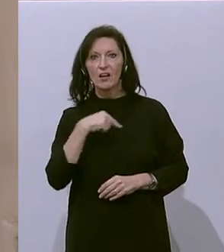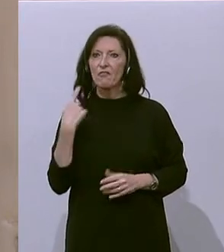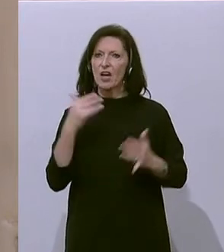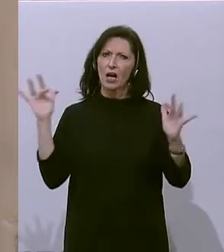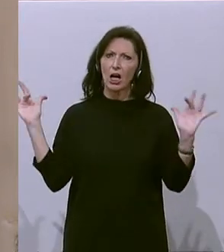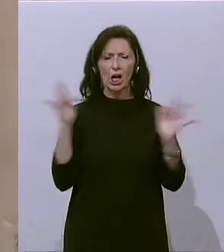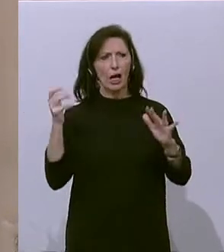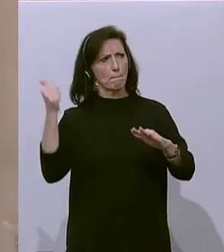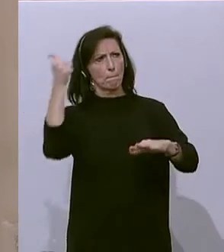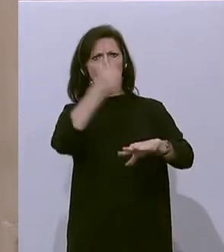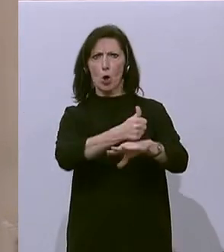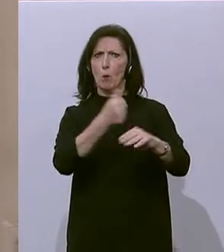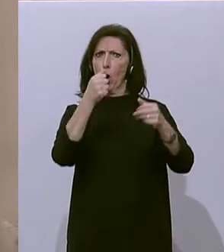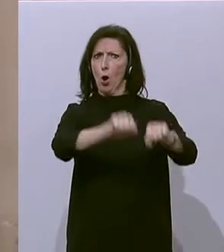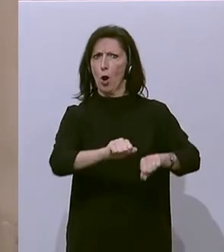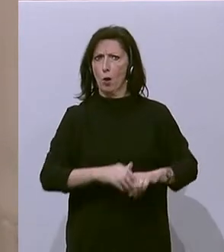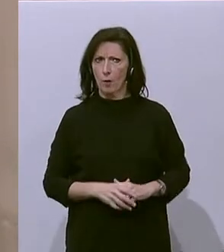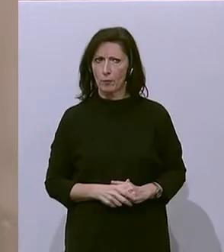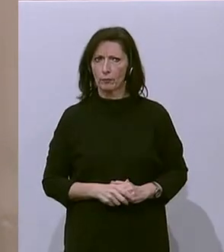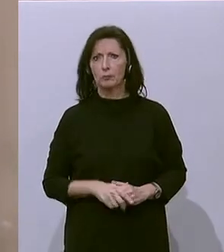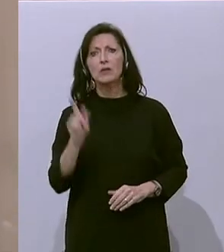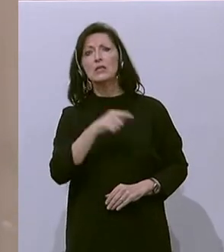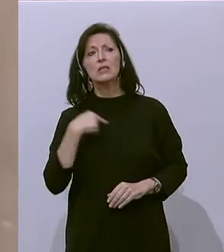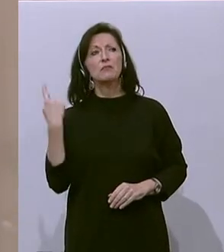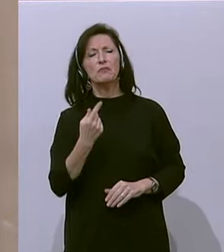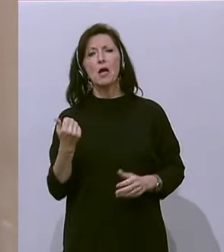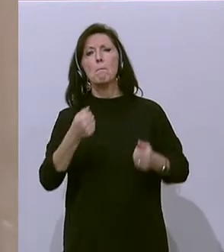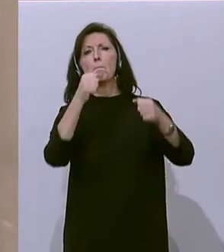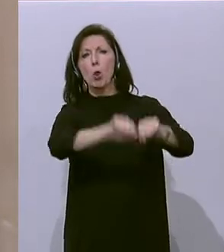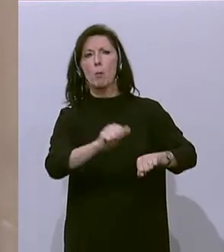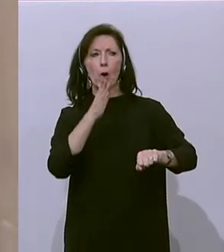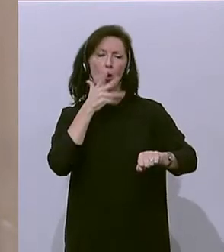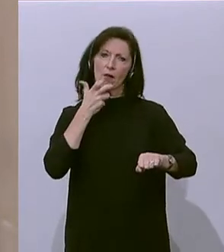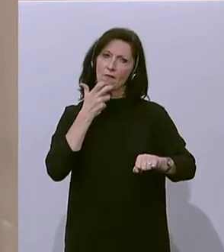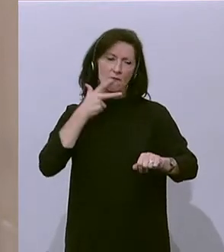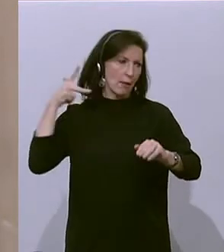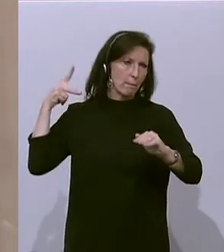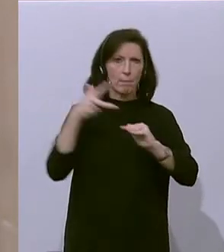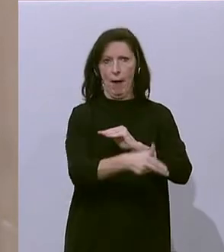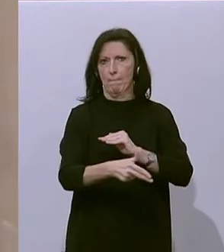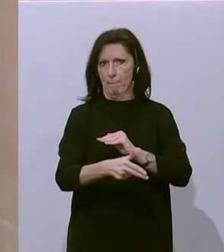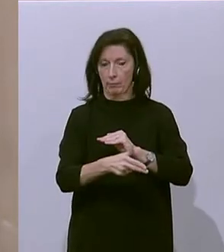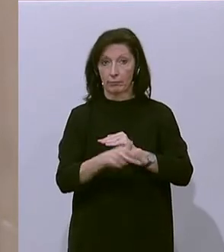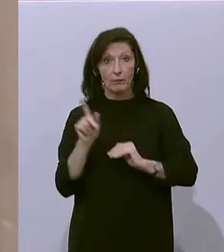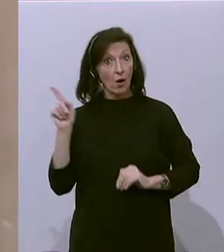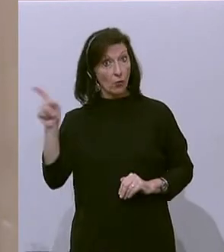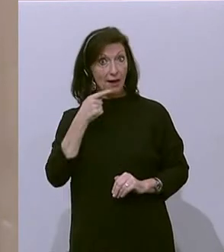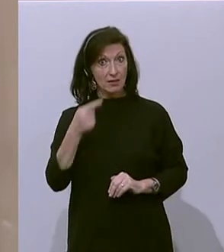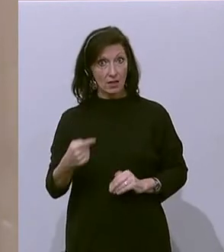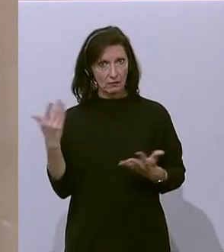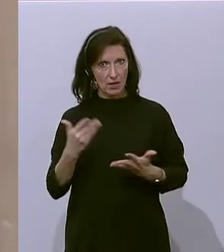Monopol. Dieses Monopol wollen wir aufbrechen. Und ich zitiere Strache weiter: